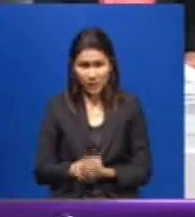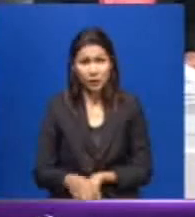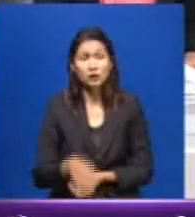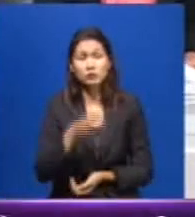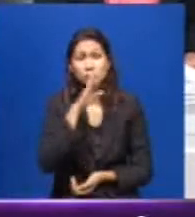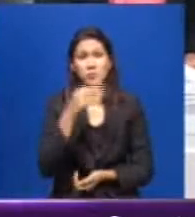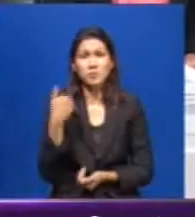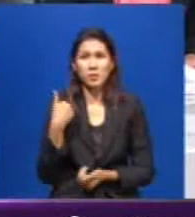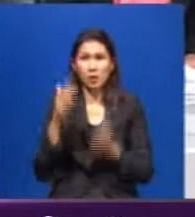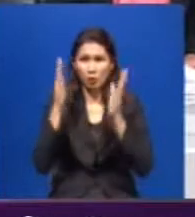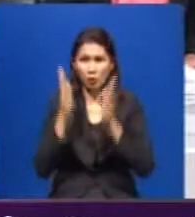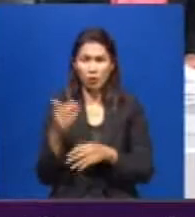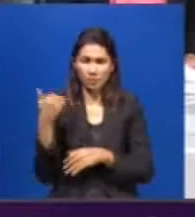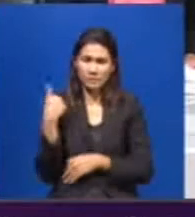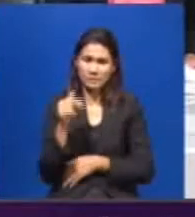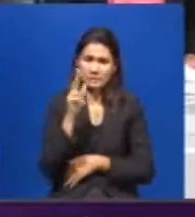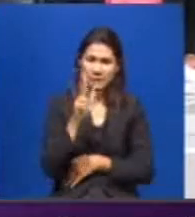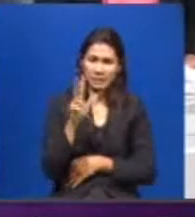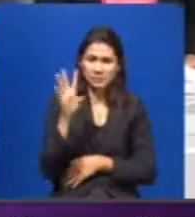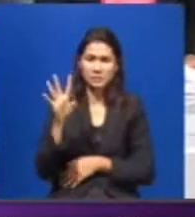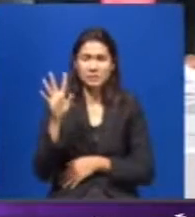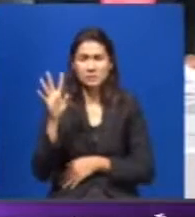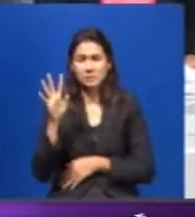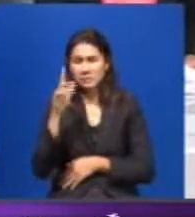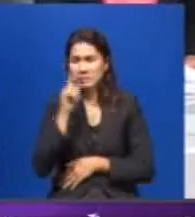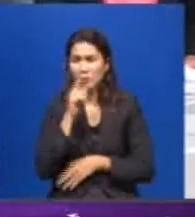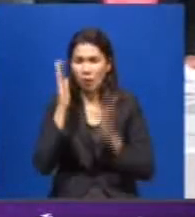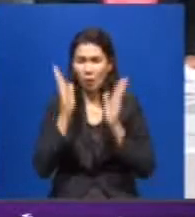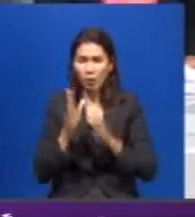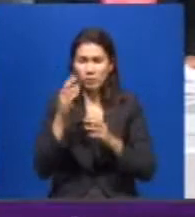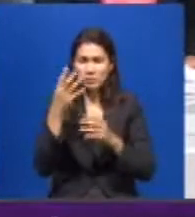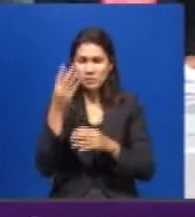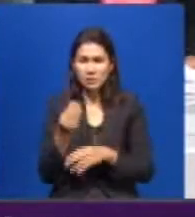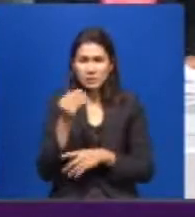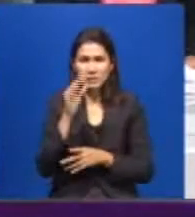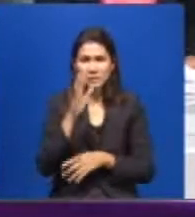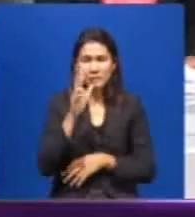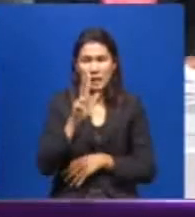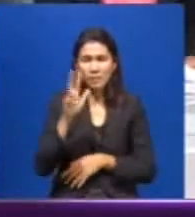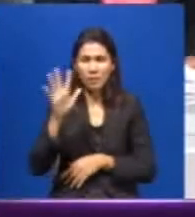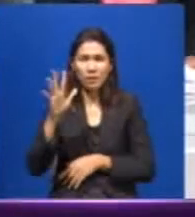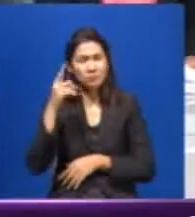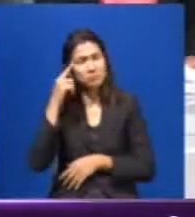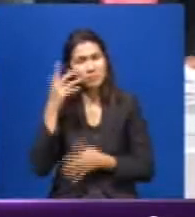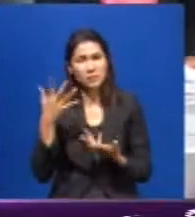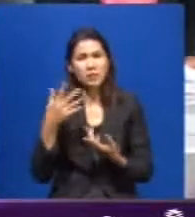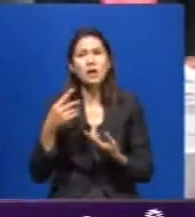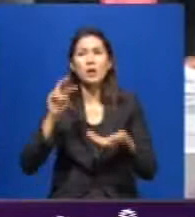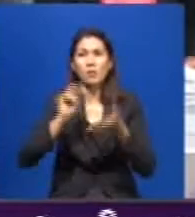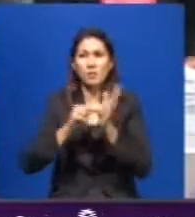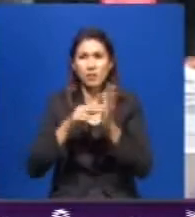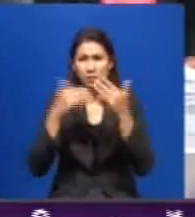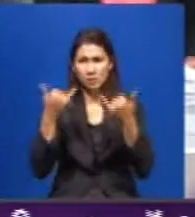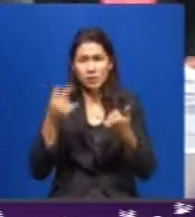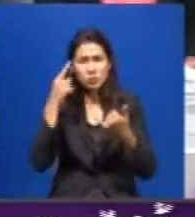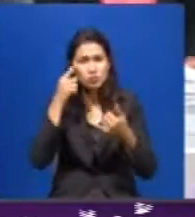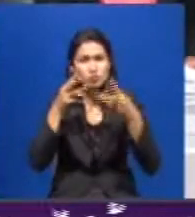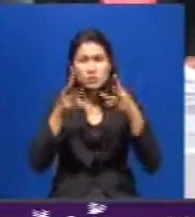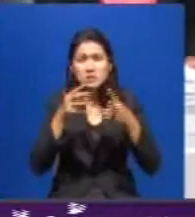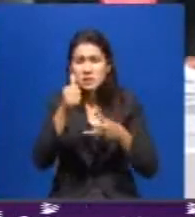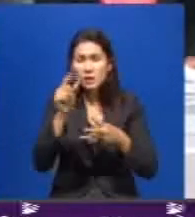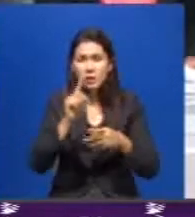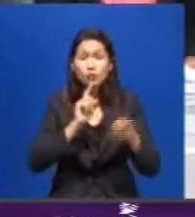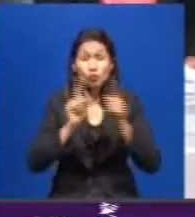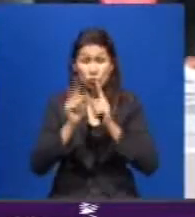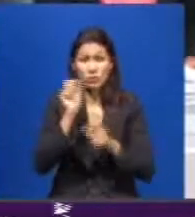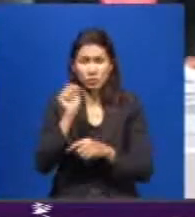ที่ยังเหลืออยู่ 3-5 คนก็ทำอะไรไม่ได้ดูเหมือนอาจารย์จะมองว่าวันนี้เนี่ยทางออกทางเดียวคือการคุยกันแล้วป่ะคะ คือ